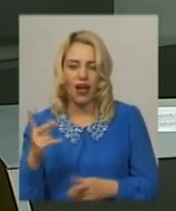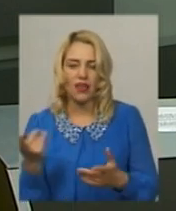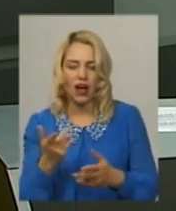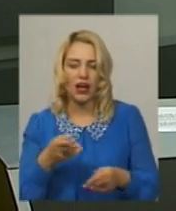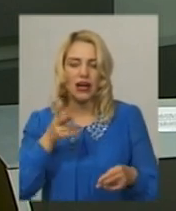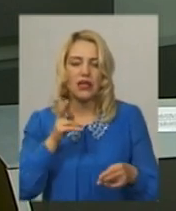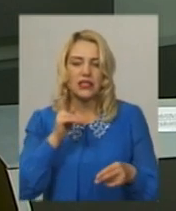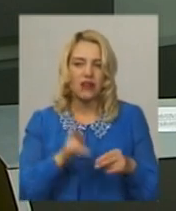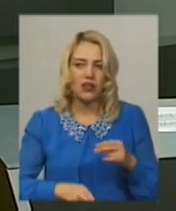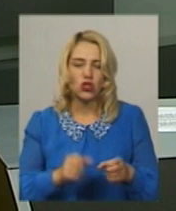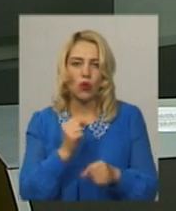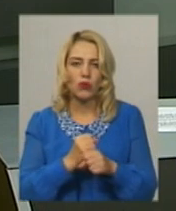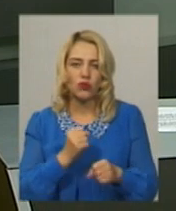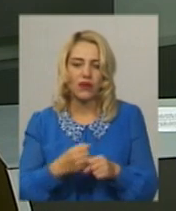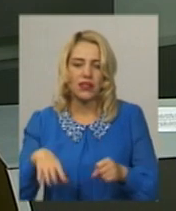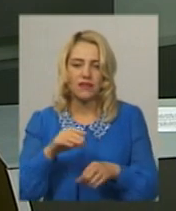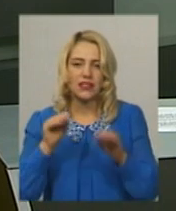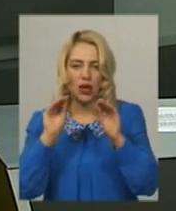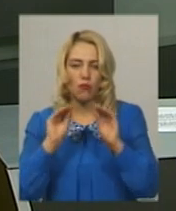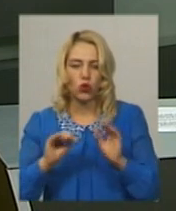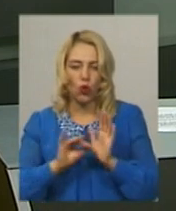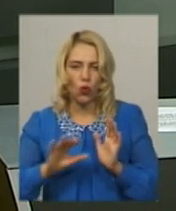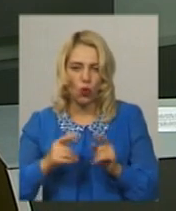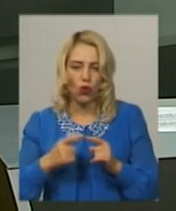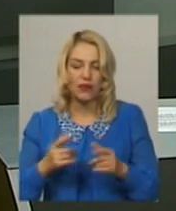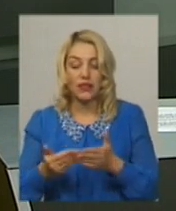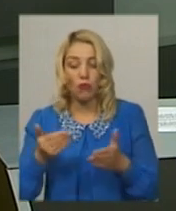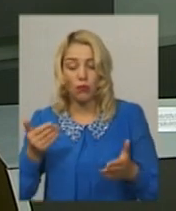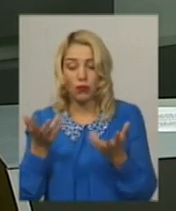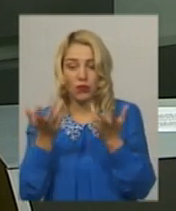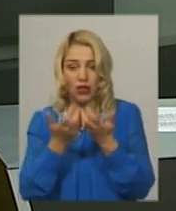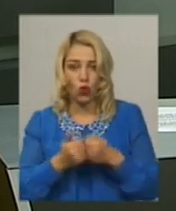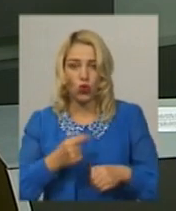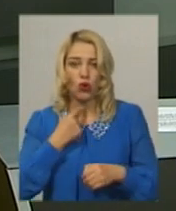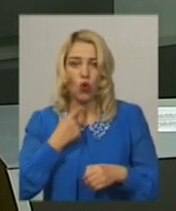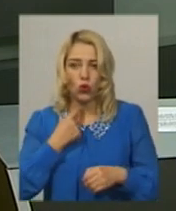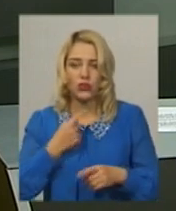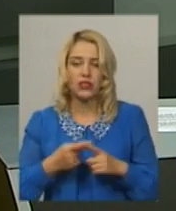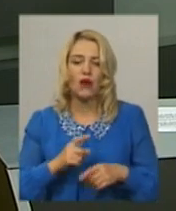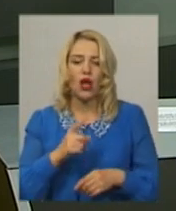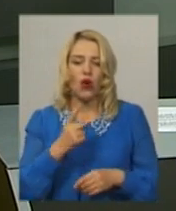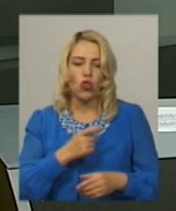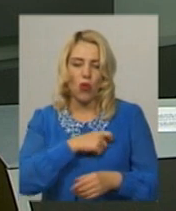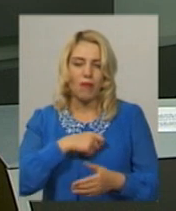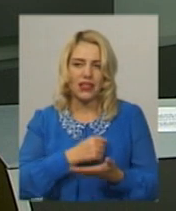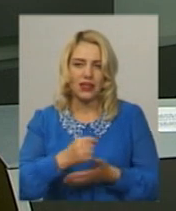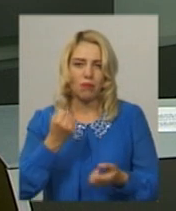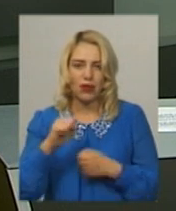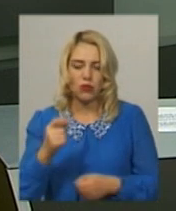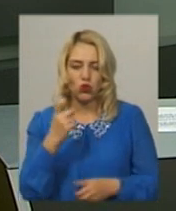всіх електронних протоколів. За попередніми підрахунками голосів, у одномандатних виборчих округах на Хмельниччині перемогли